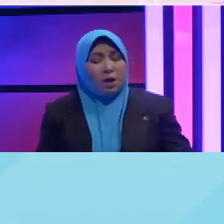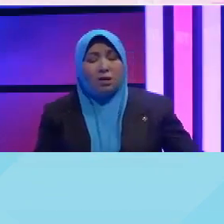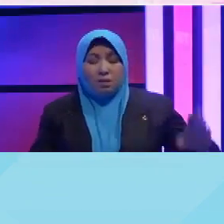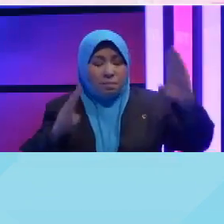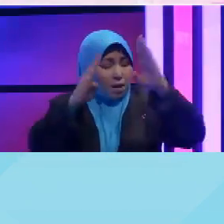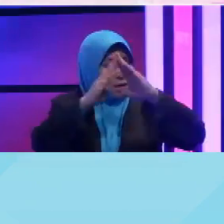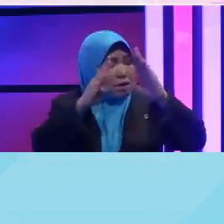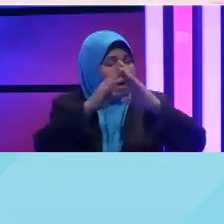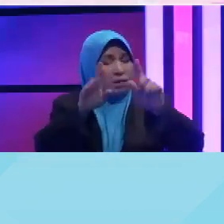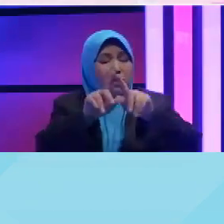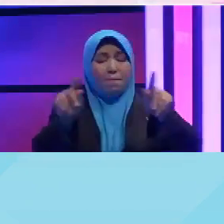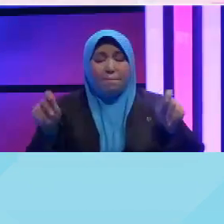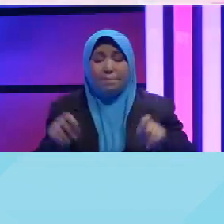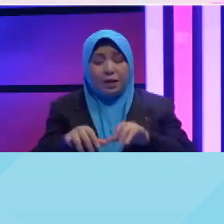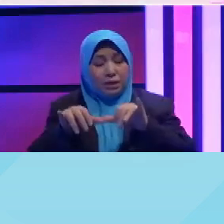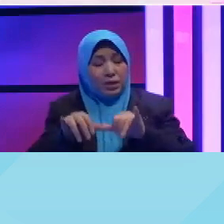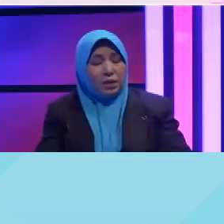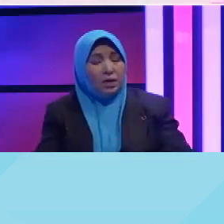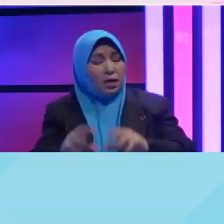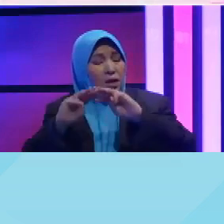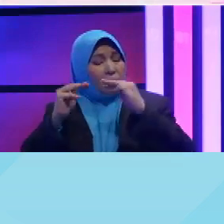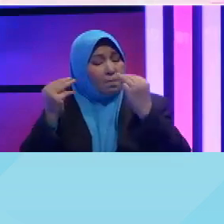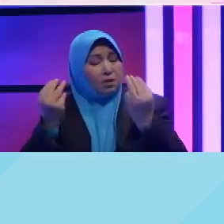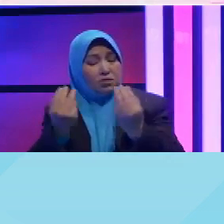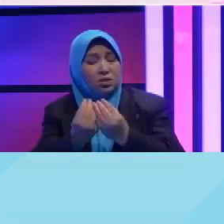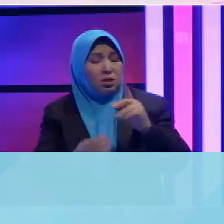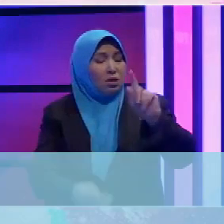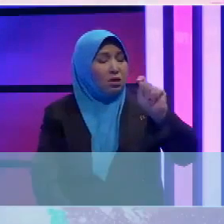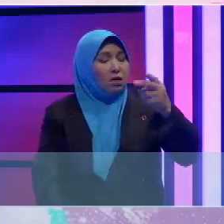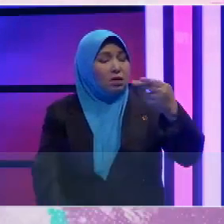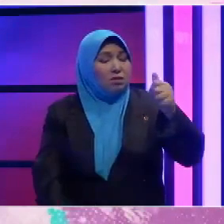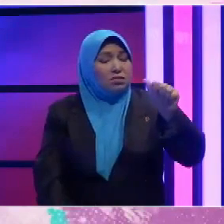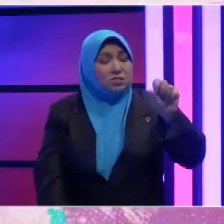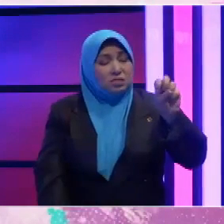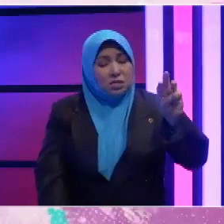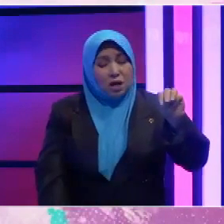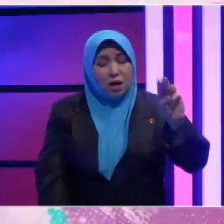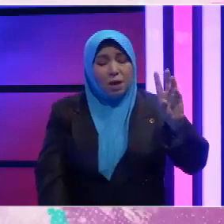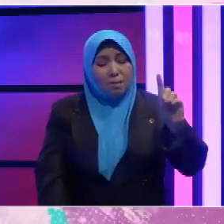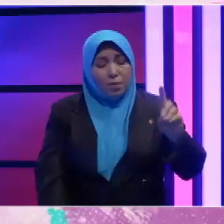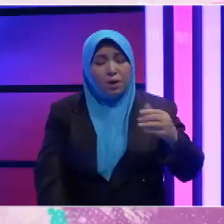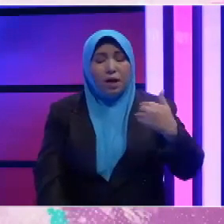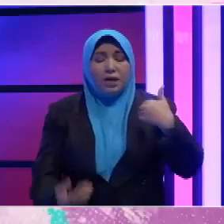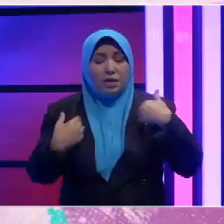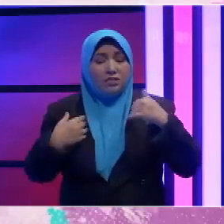وكان في المدينة تسعة رهط